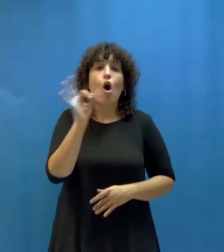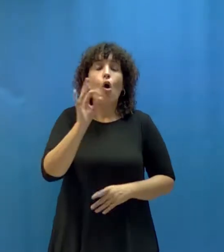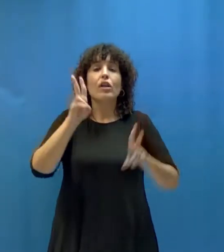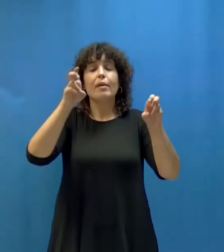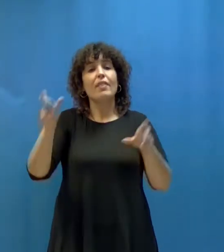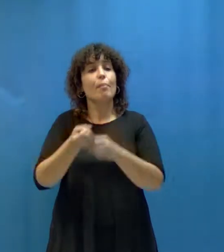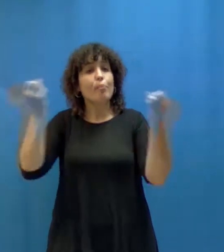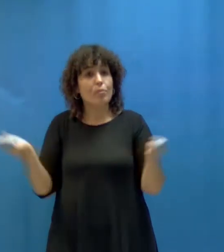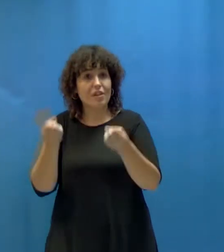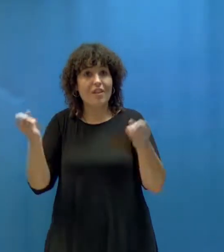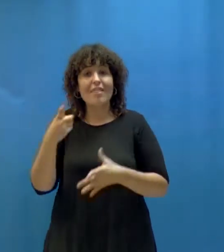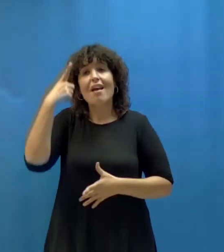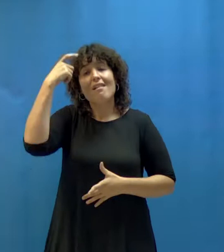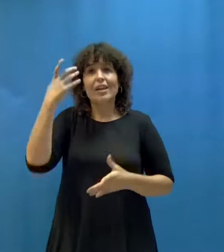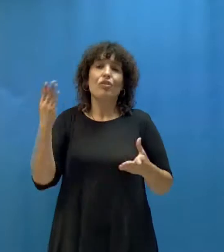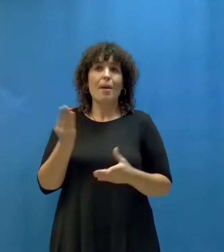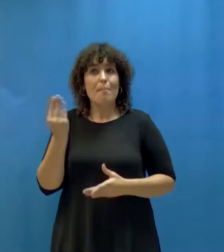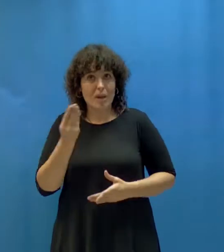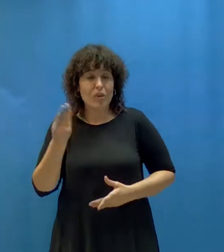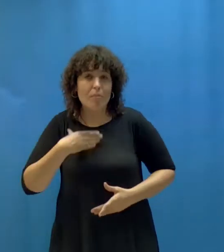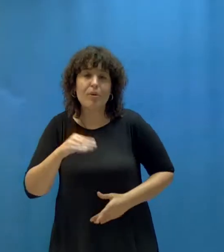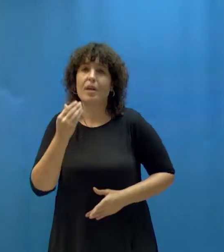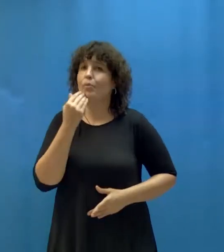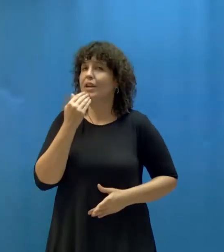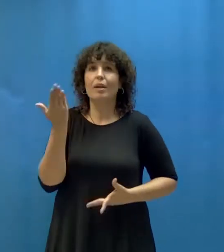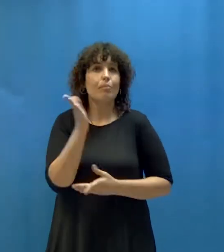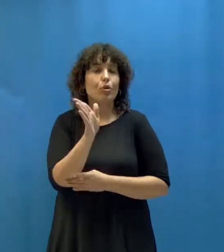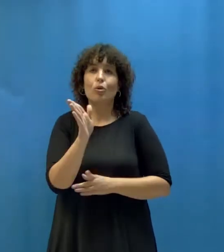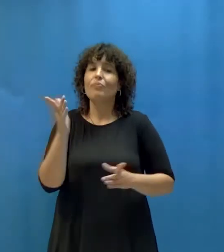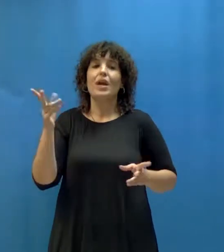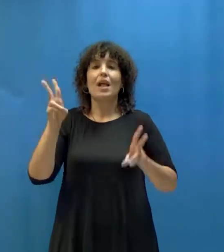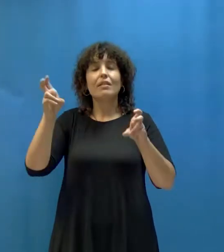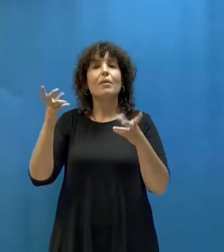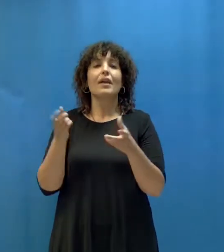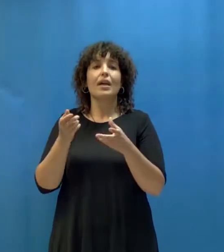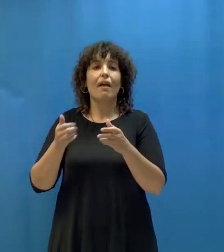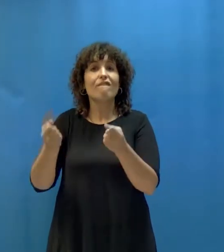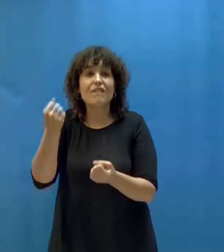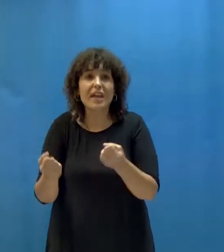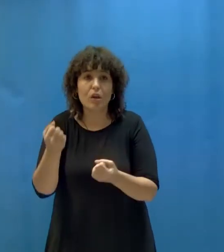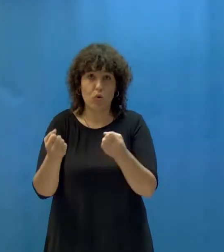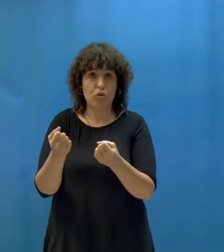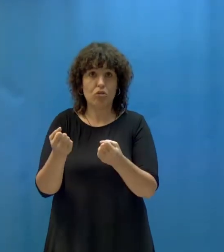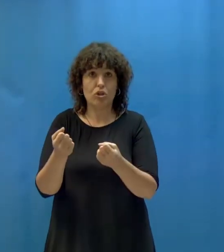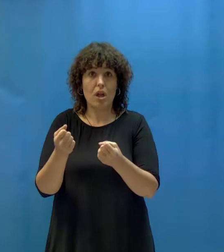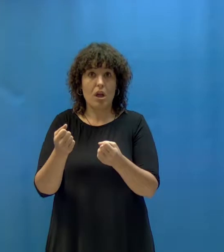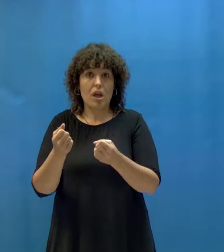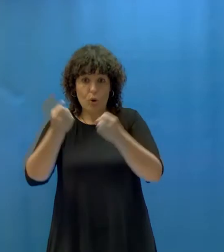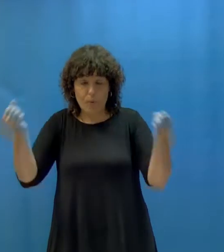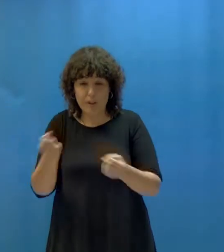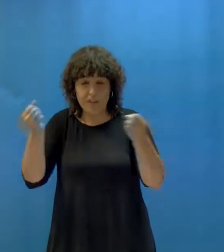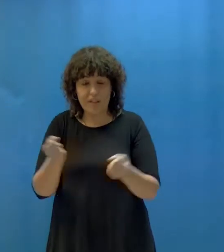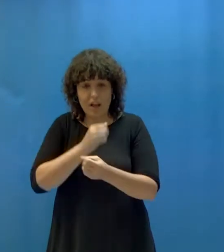que hi ha molt de marge de millora en alguns aspectes, per exemple, què passa amb els vehicles que duen publicitat, taxis, autobusos,